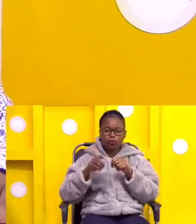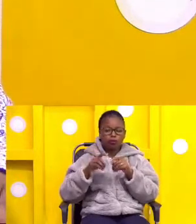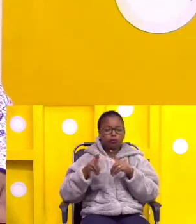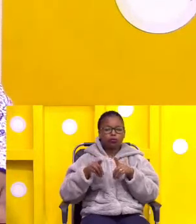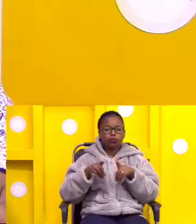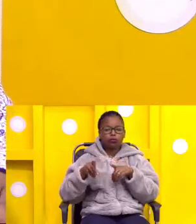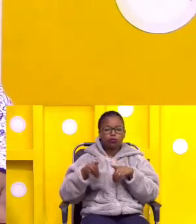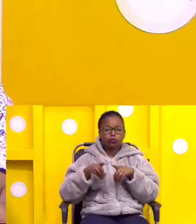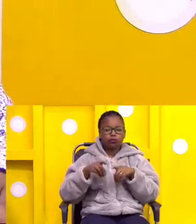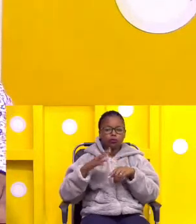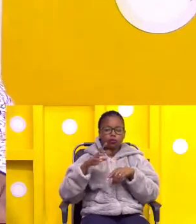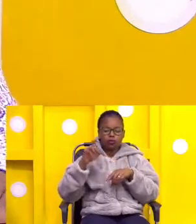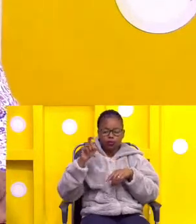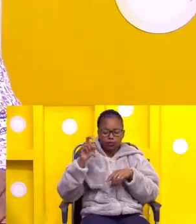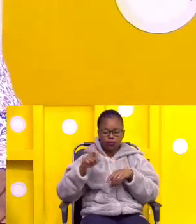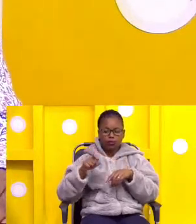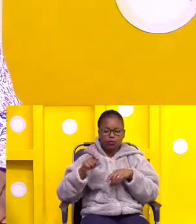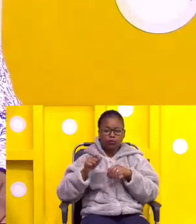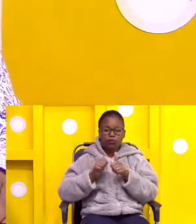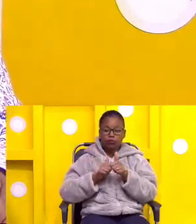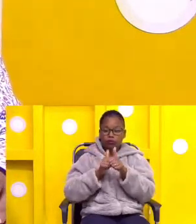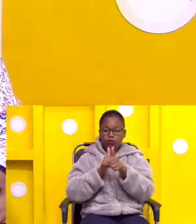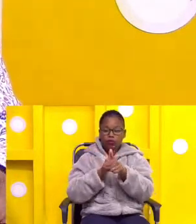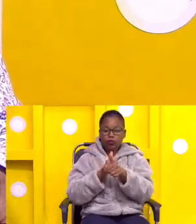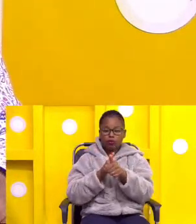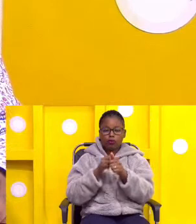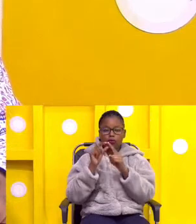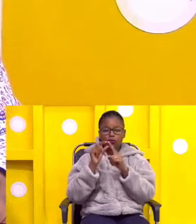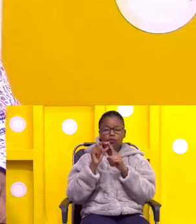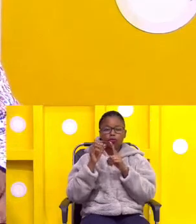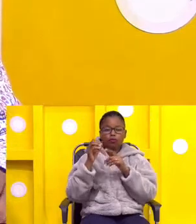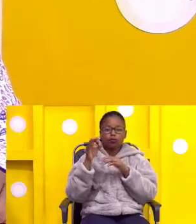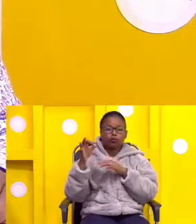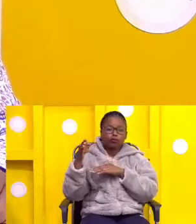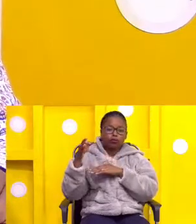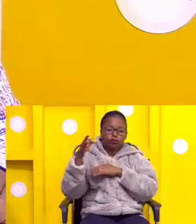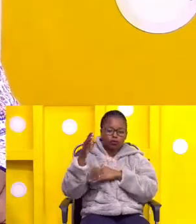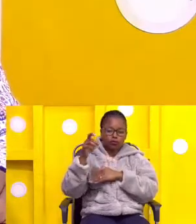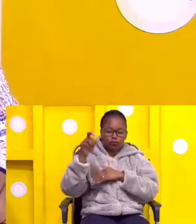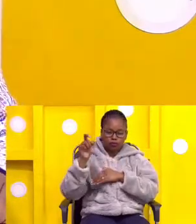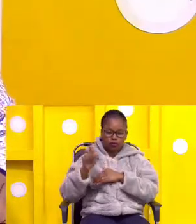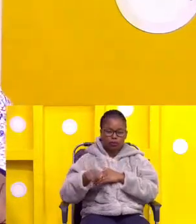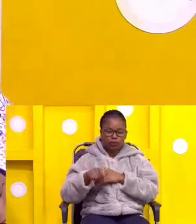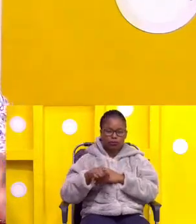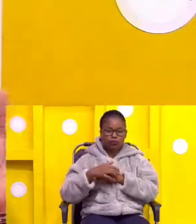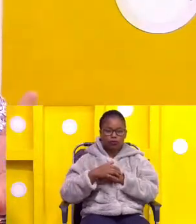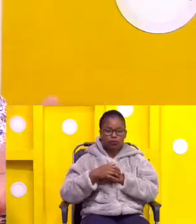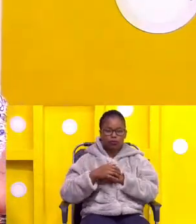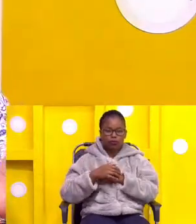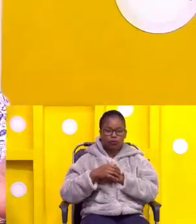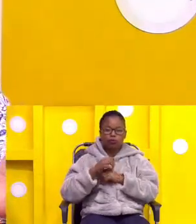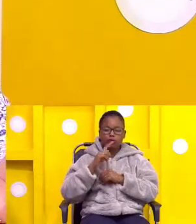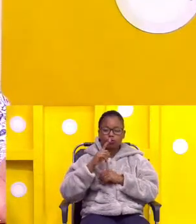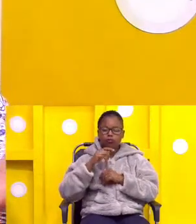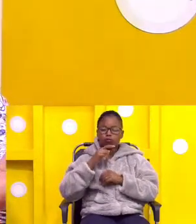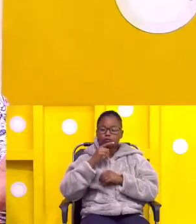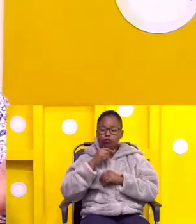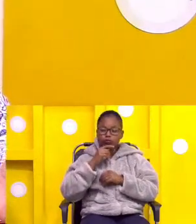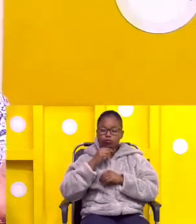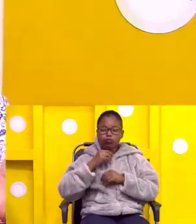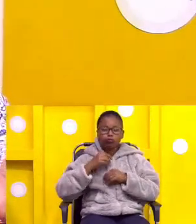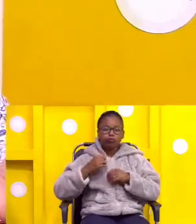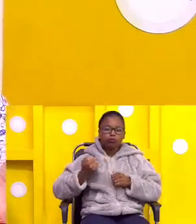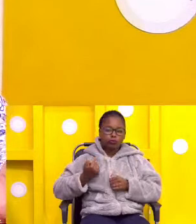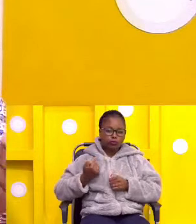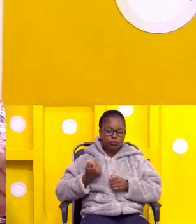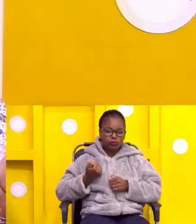nĩ tũgwathĩkĩra kiugo kĩa Ngai, tondũ ũndũ ũrĩa ũkoragwo ho nĩ gwathĩkĩra kiugo kĩa Ngai. Ũguo mũrĩ anake, mũrĩ